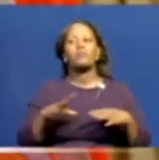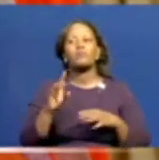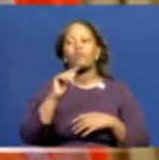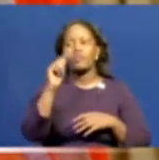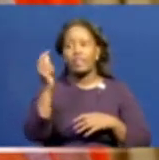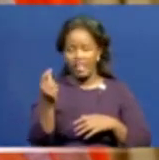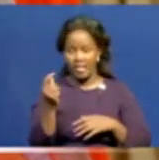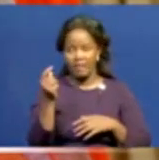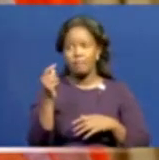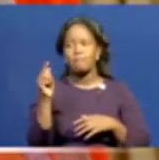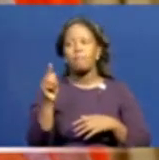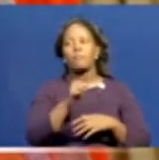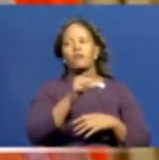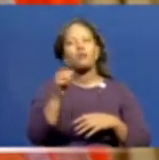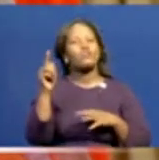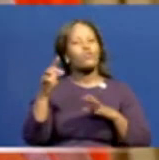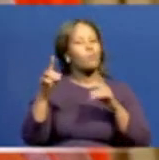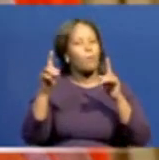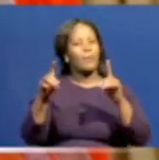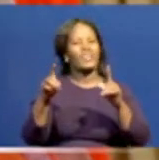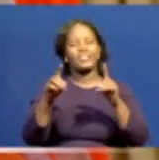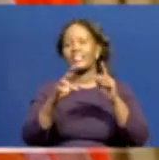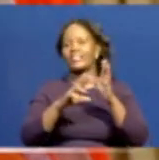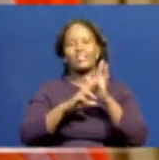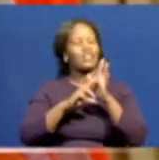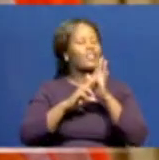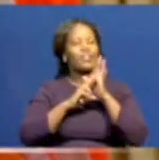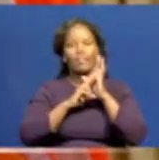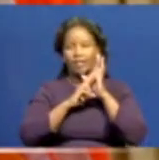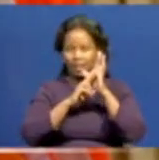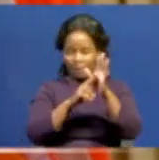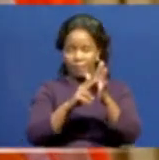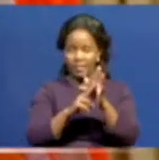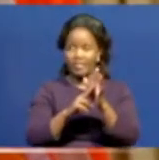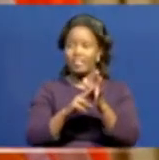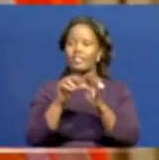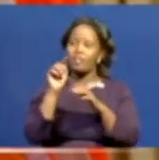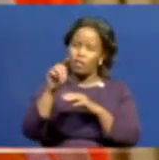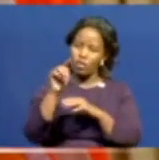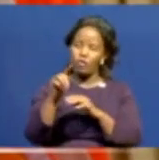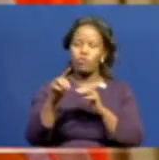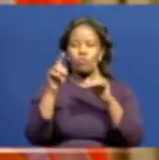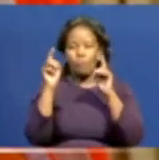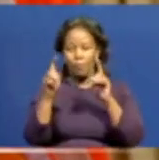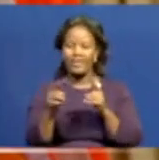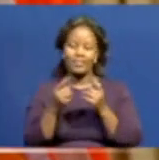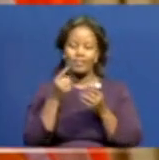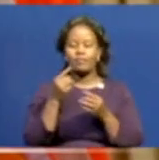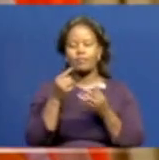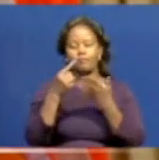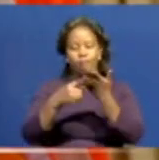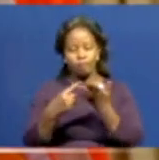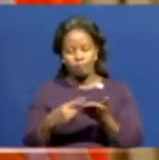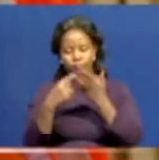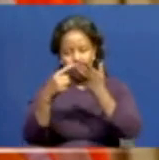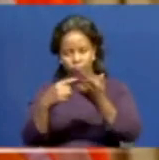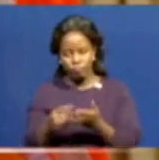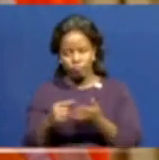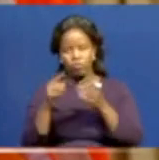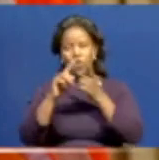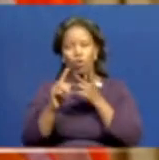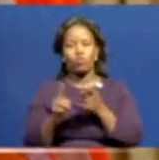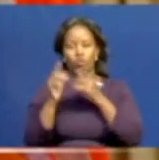that you will represent, you will articulate, you will canvass,